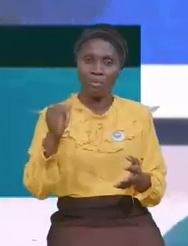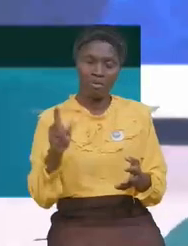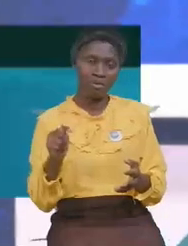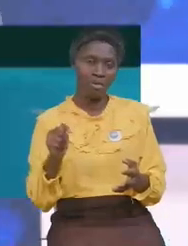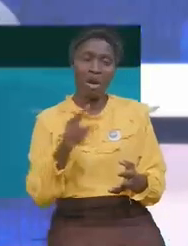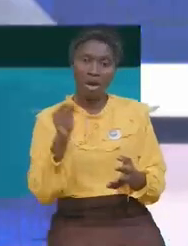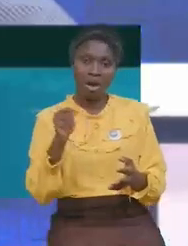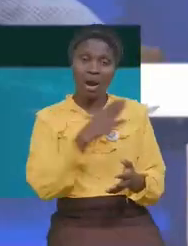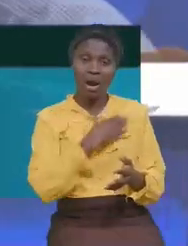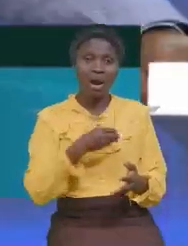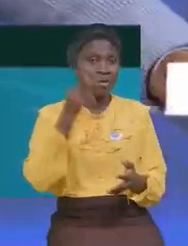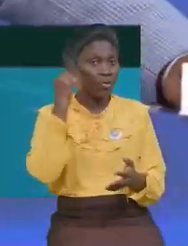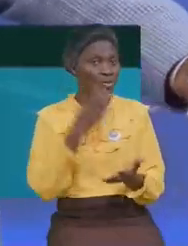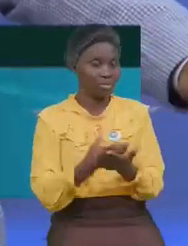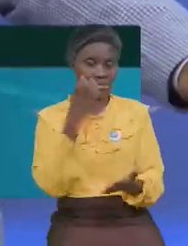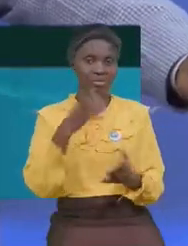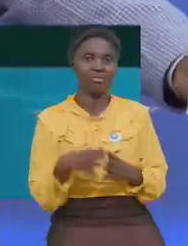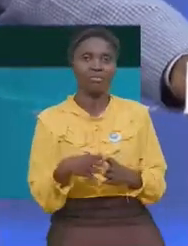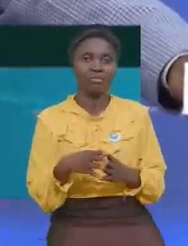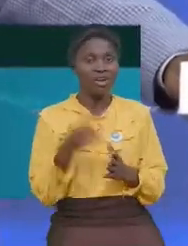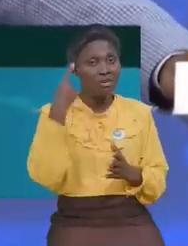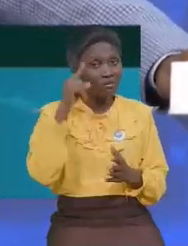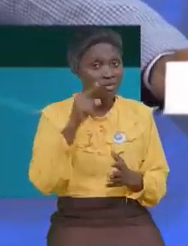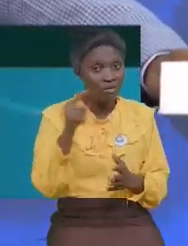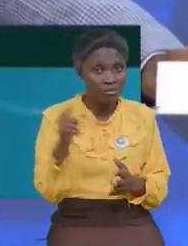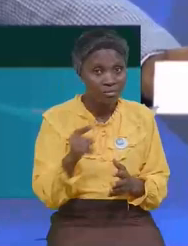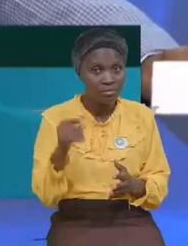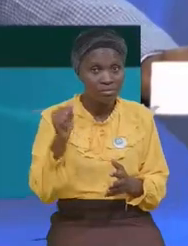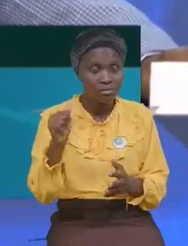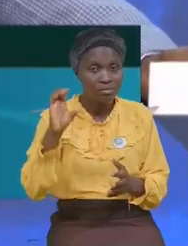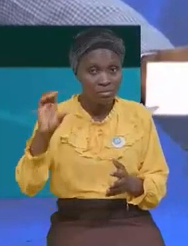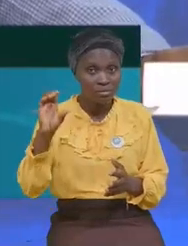Jésus. Pour Zachée, ce jour-là